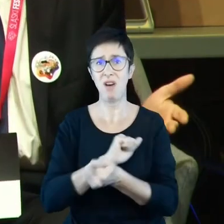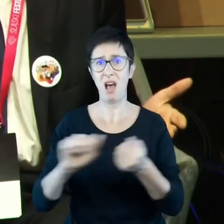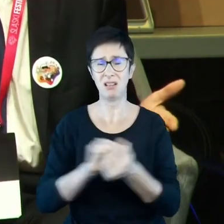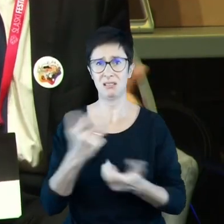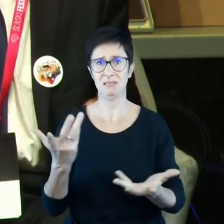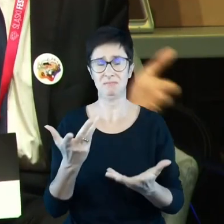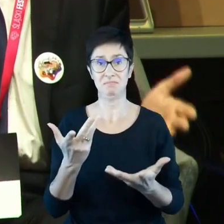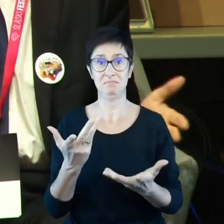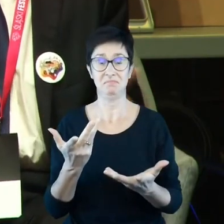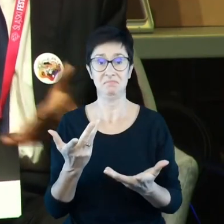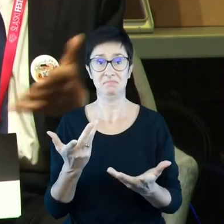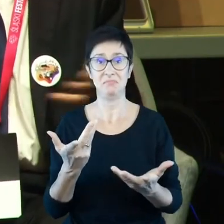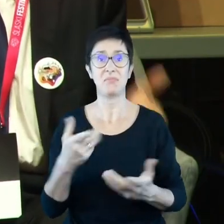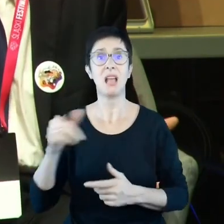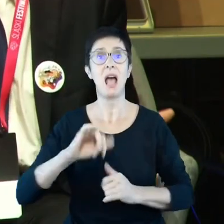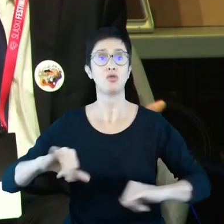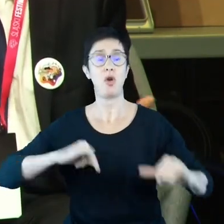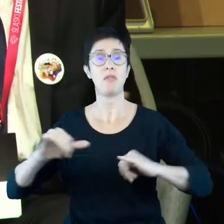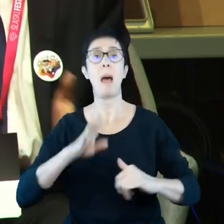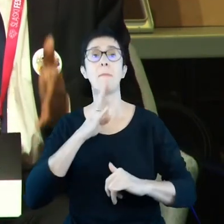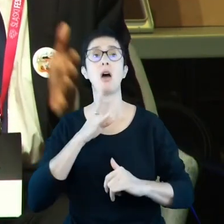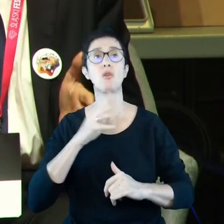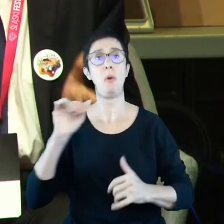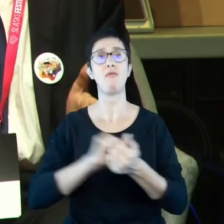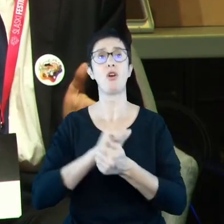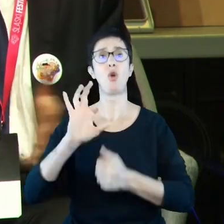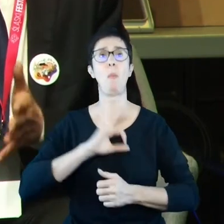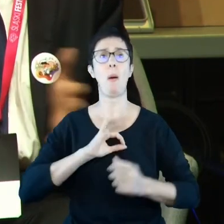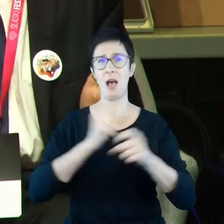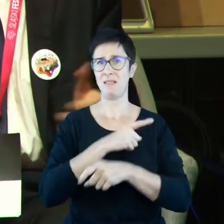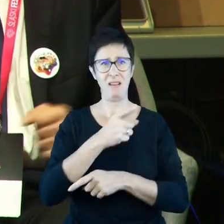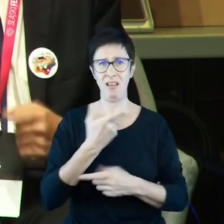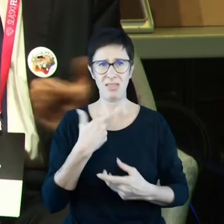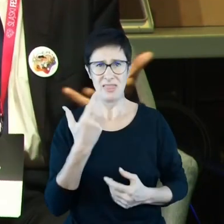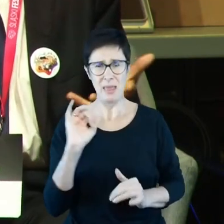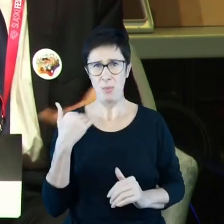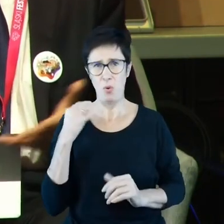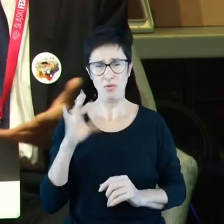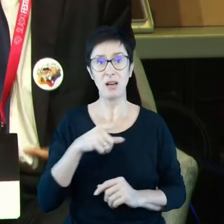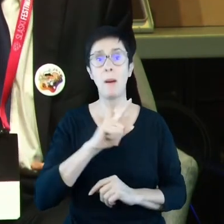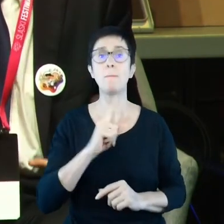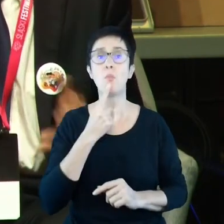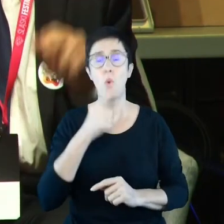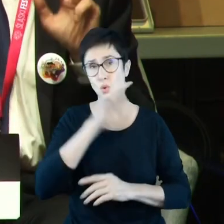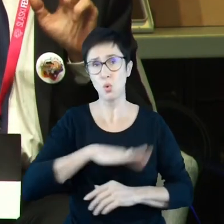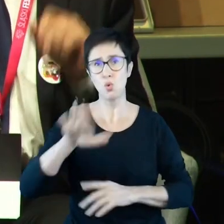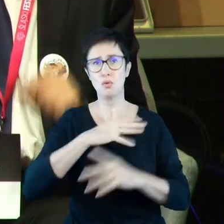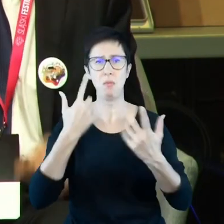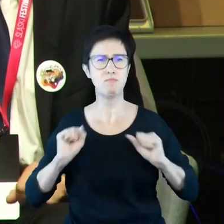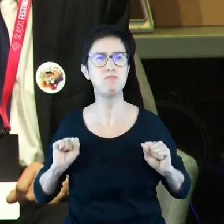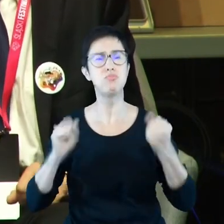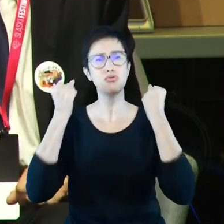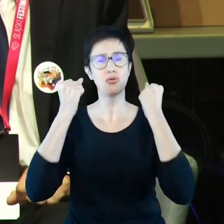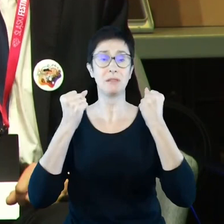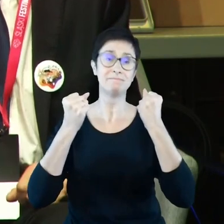tak deklaruje rząd amerykański, umierać powinni. I ci młodzi ludzie, ta generacja buntowników, pozornie